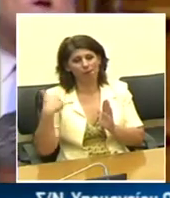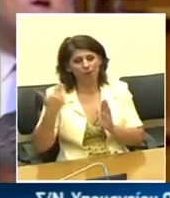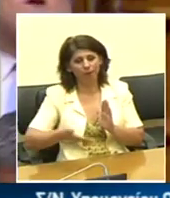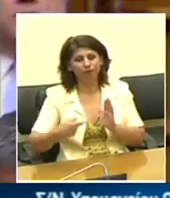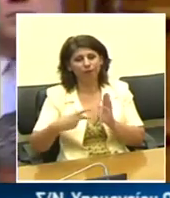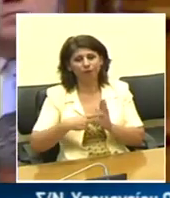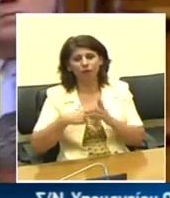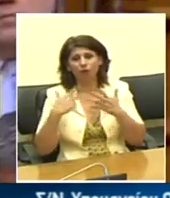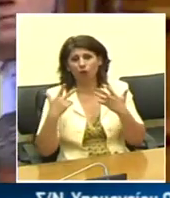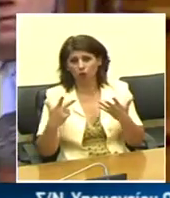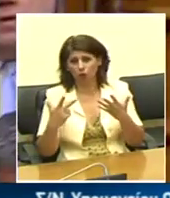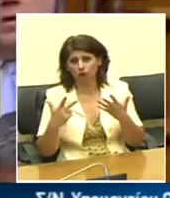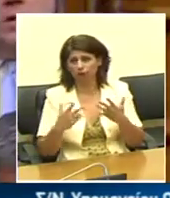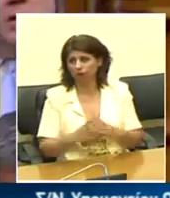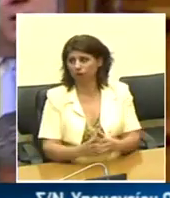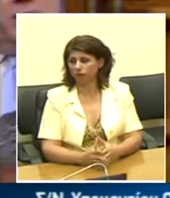2008,